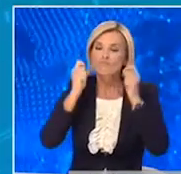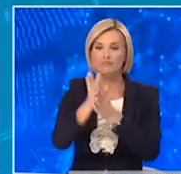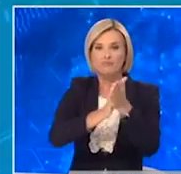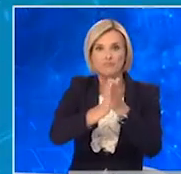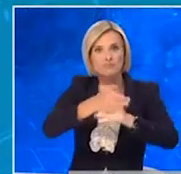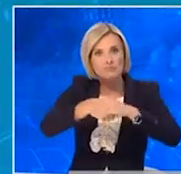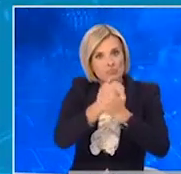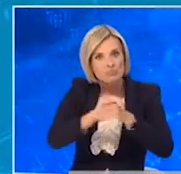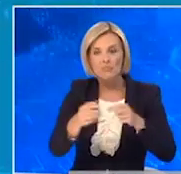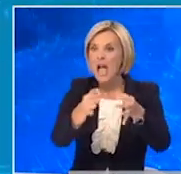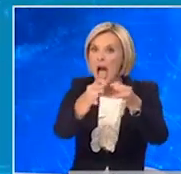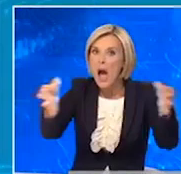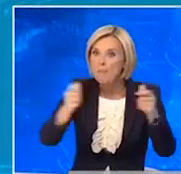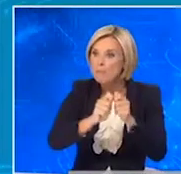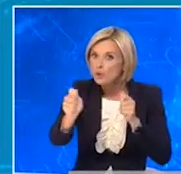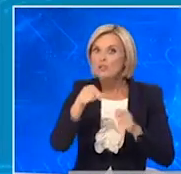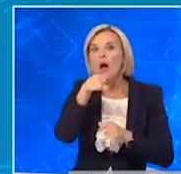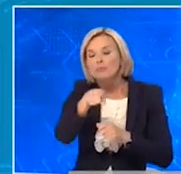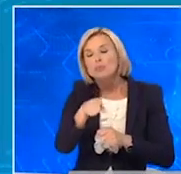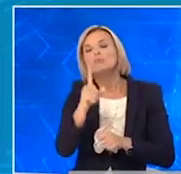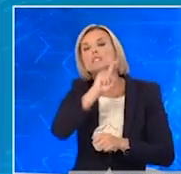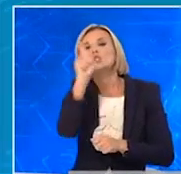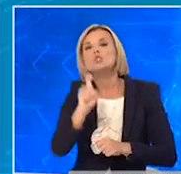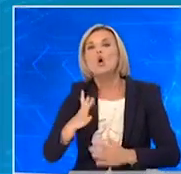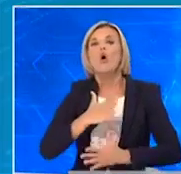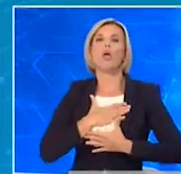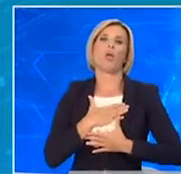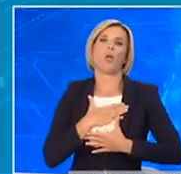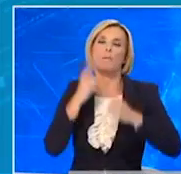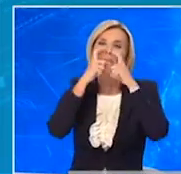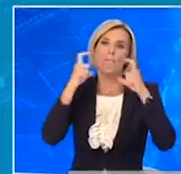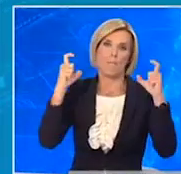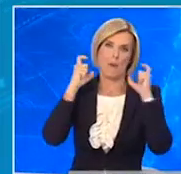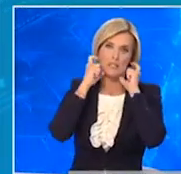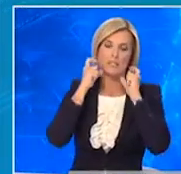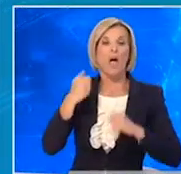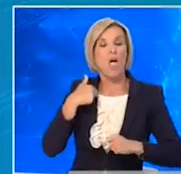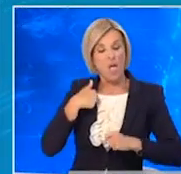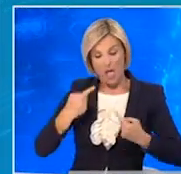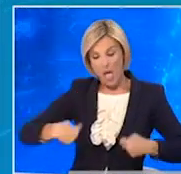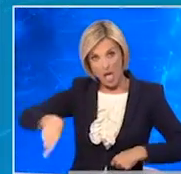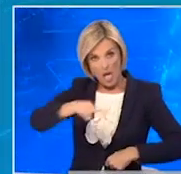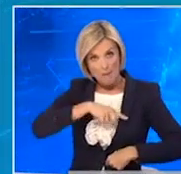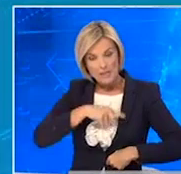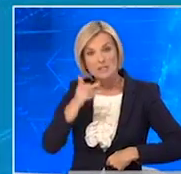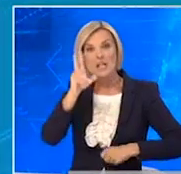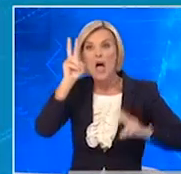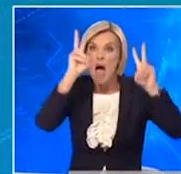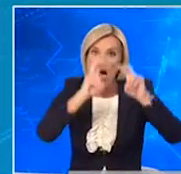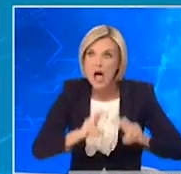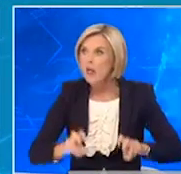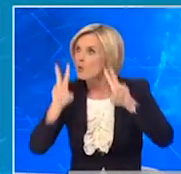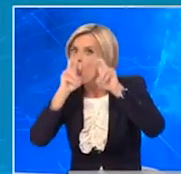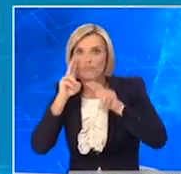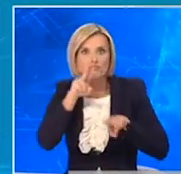την οποία θα χρειαστεί να μάθουμε να ζούμε. Για την εφαρμογή των ανωτέρων θα γίνονται και θα συνεχίζονται οι έλεγχοι για να διασφαλίσουμε